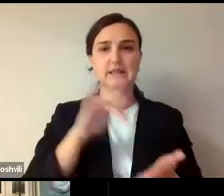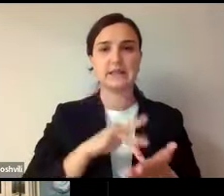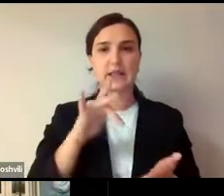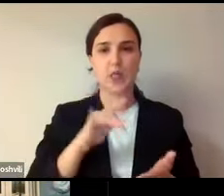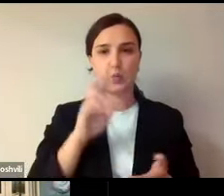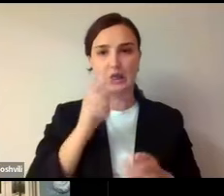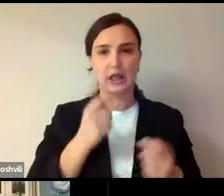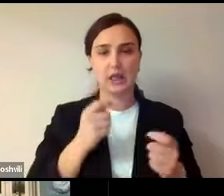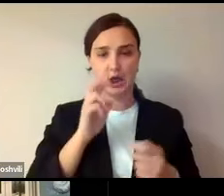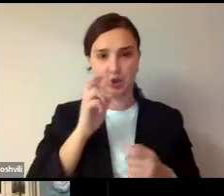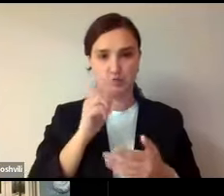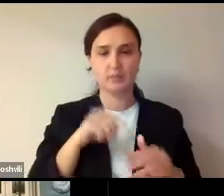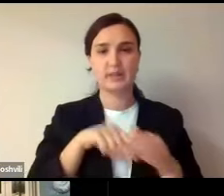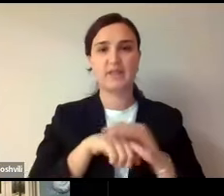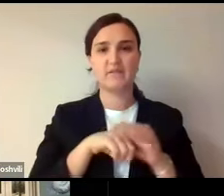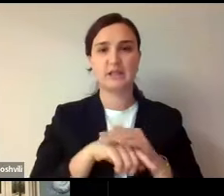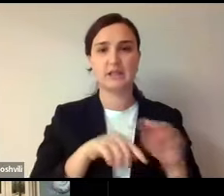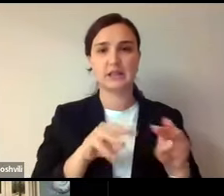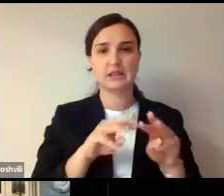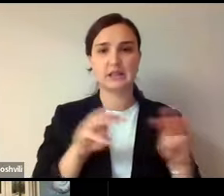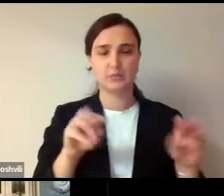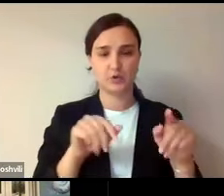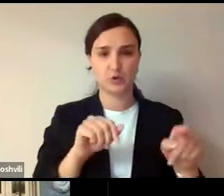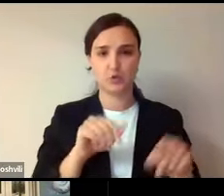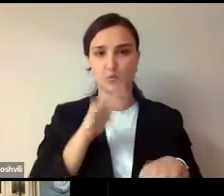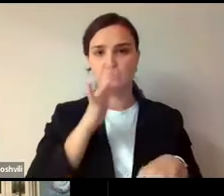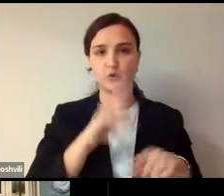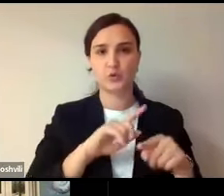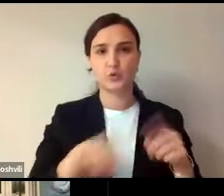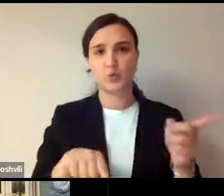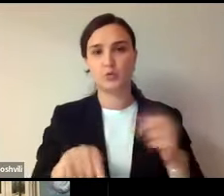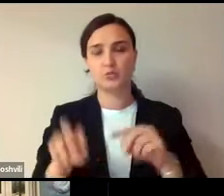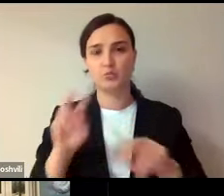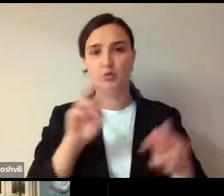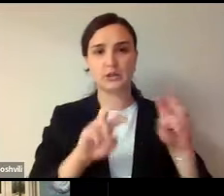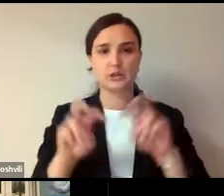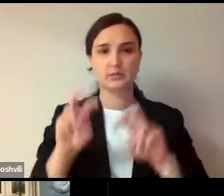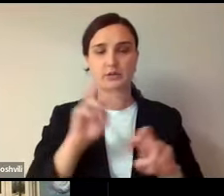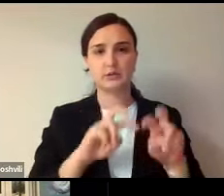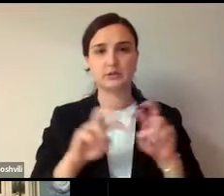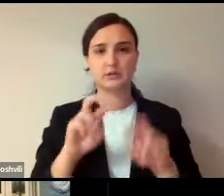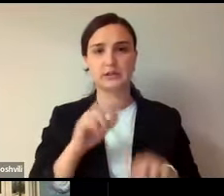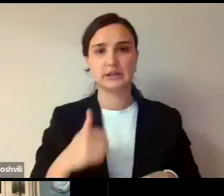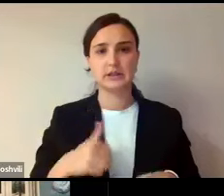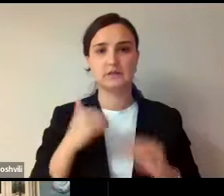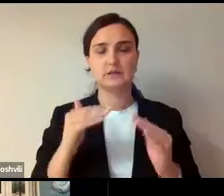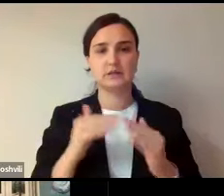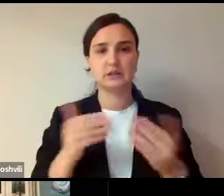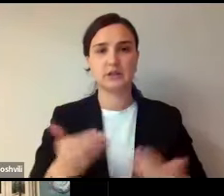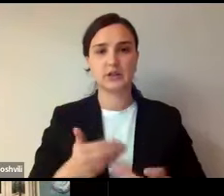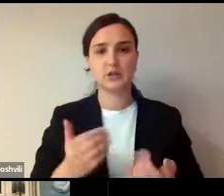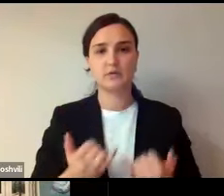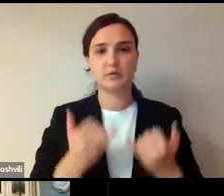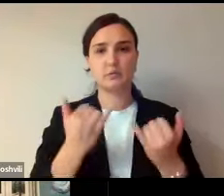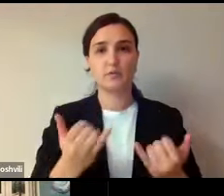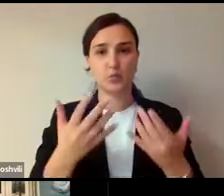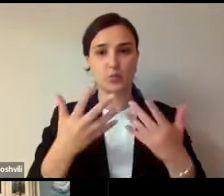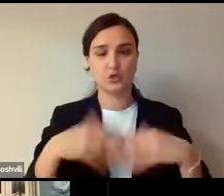კი დევნილთა სამინისტრო, რომ დროულად მოეძებნათ ღირსეული საცხოვრისი ამ